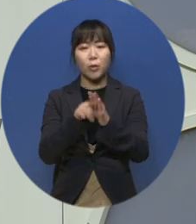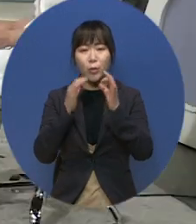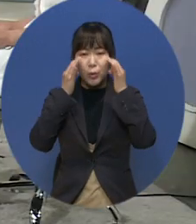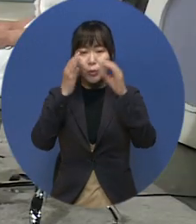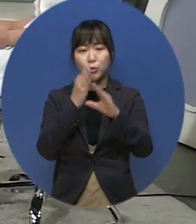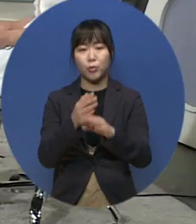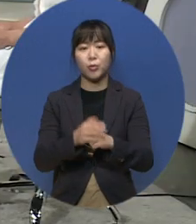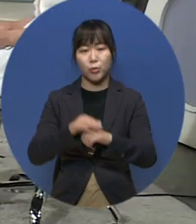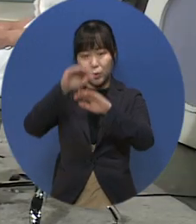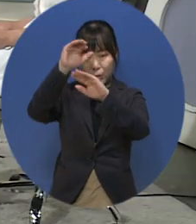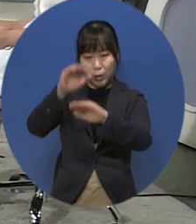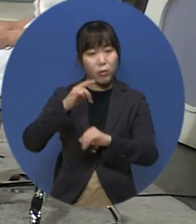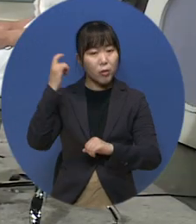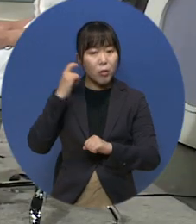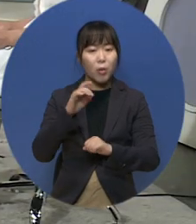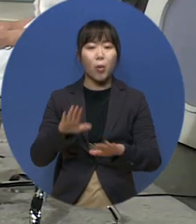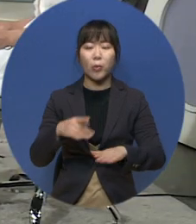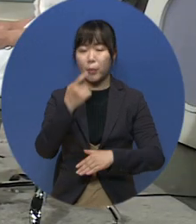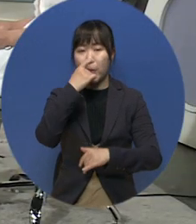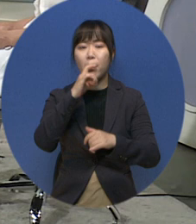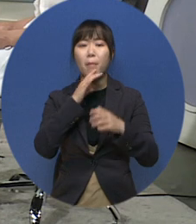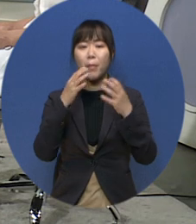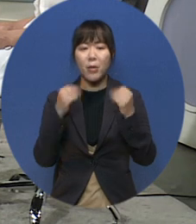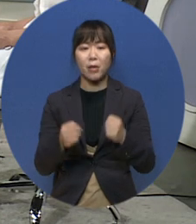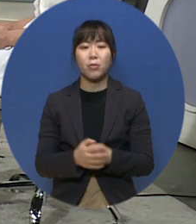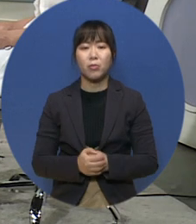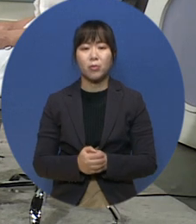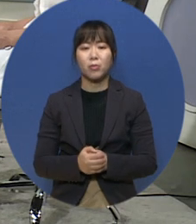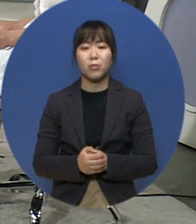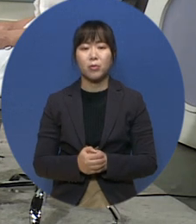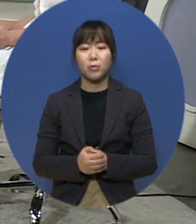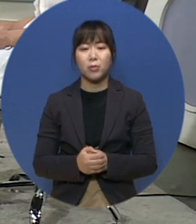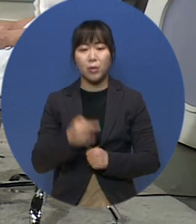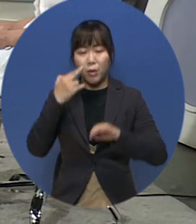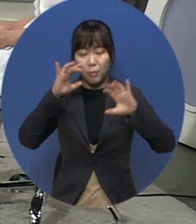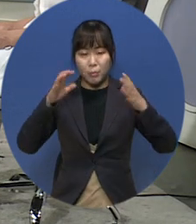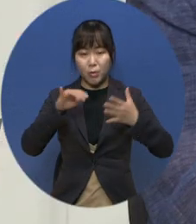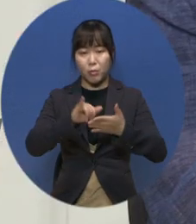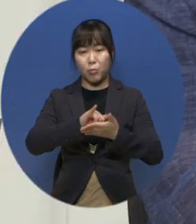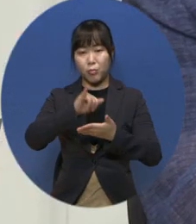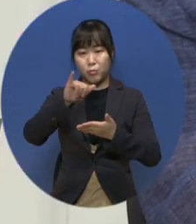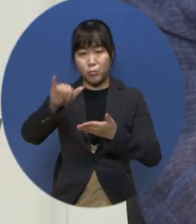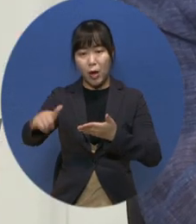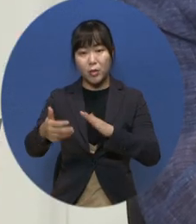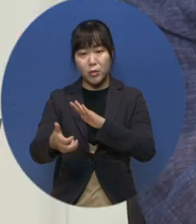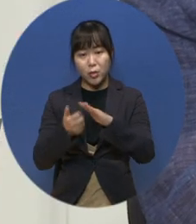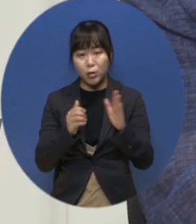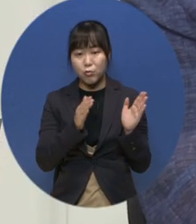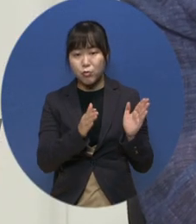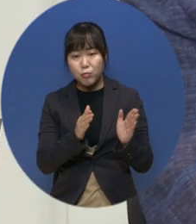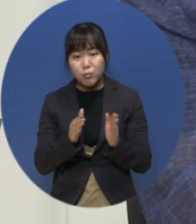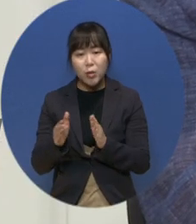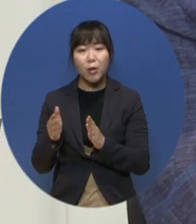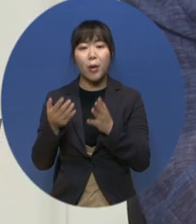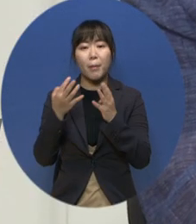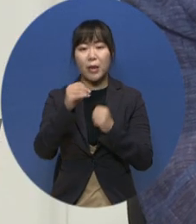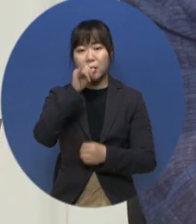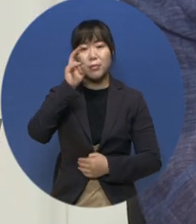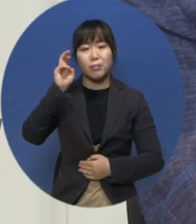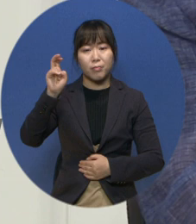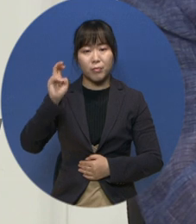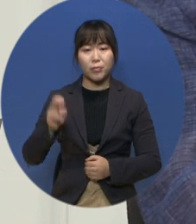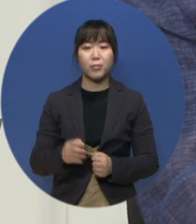저도 들으면서 굉장히 많이 오늘 배워가는데 저 미국에 가시기 전에요. 그래도 준비를 어쨌든 많이 하셨을 거